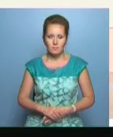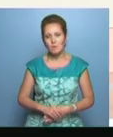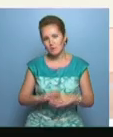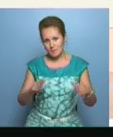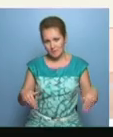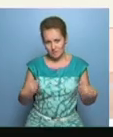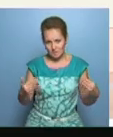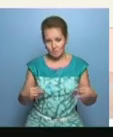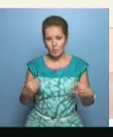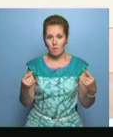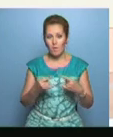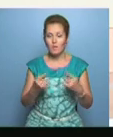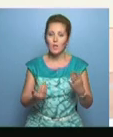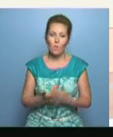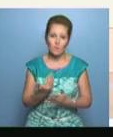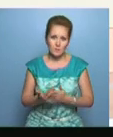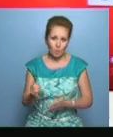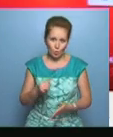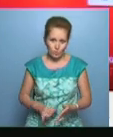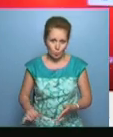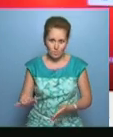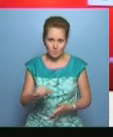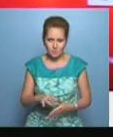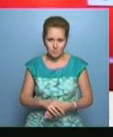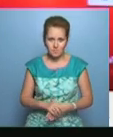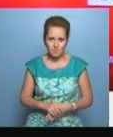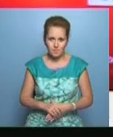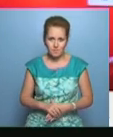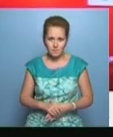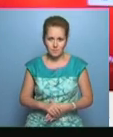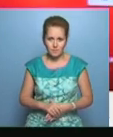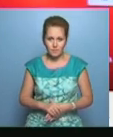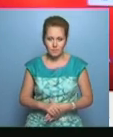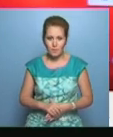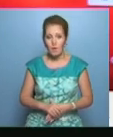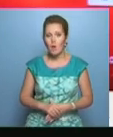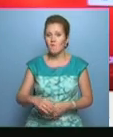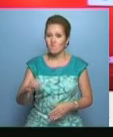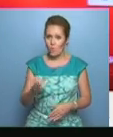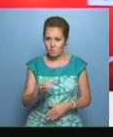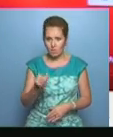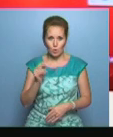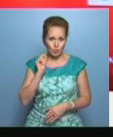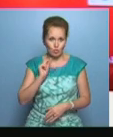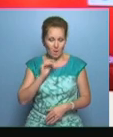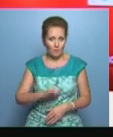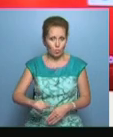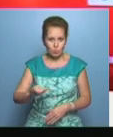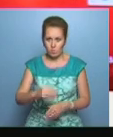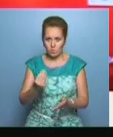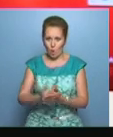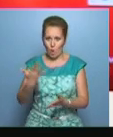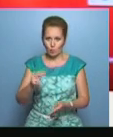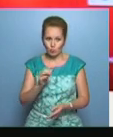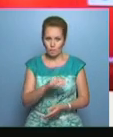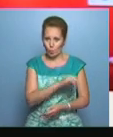Здравствуйте, в эфире новости Удмуртии, в студии Марина Баль. Водка и чай в Удмуртии дороже, чем у соседей по Приволжскому округу. Сколько